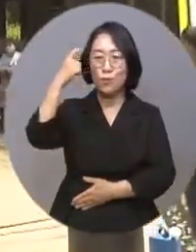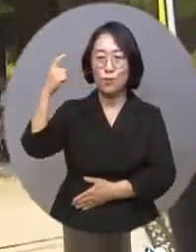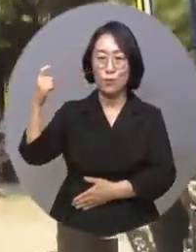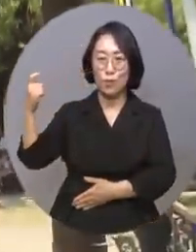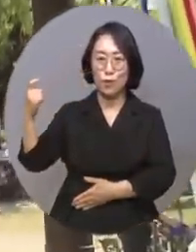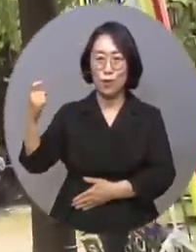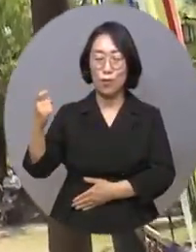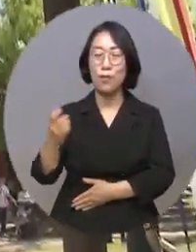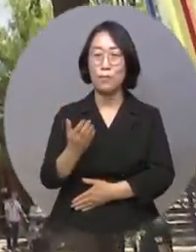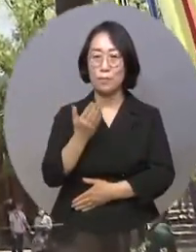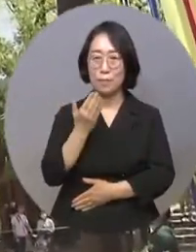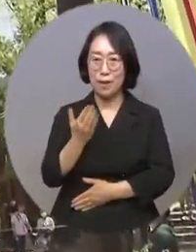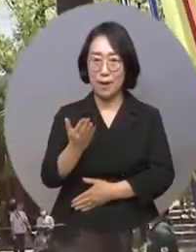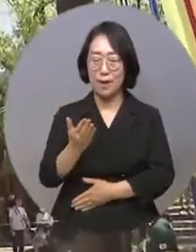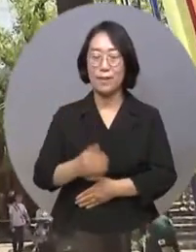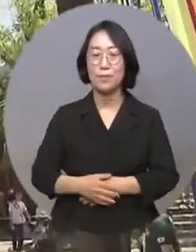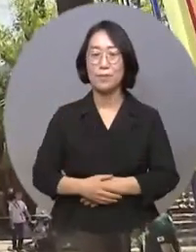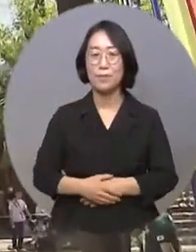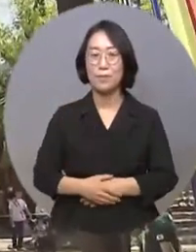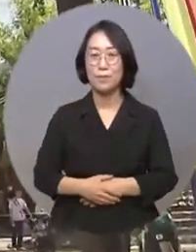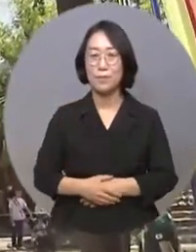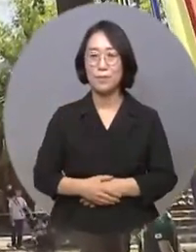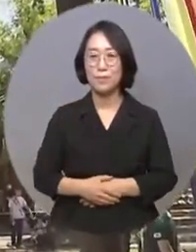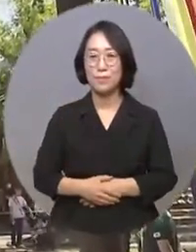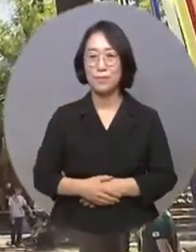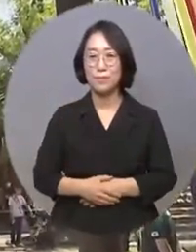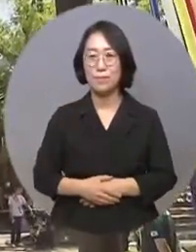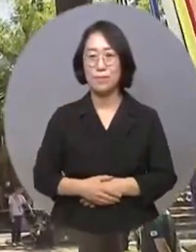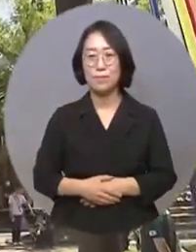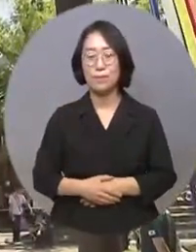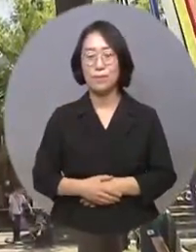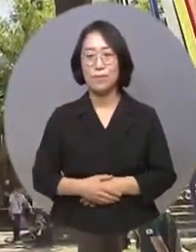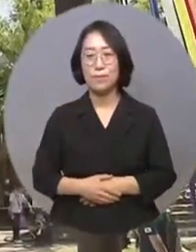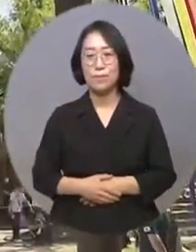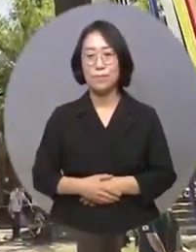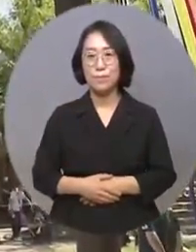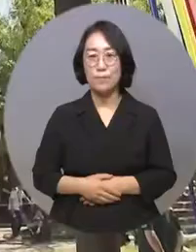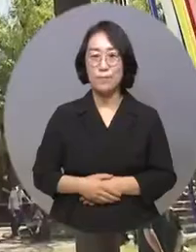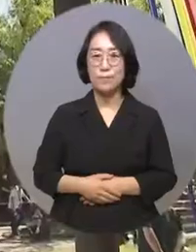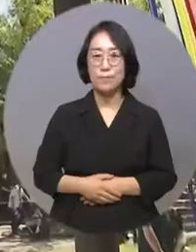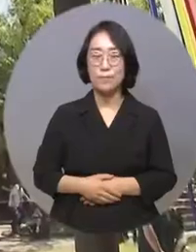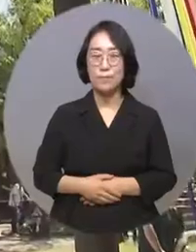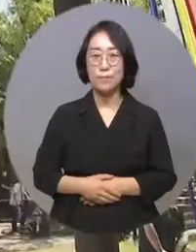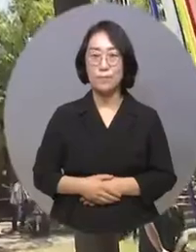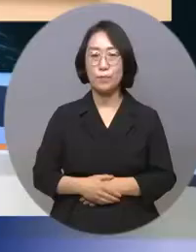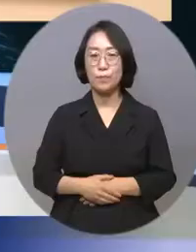춘향제가 되길 기대합니다. 복지TV 전북방송 장유진입니다.